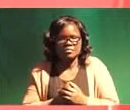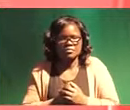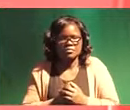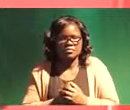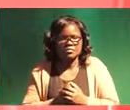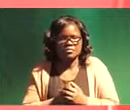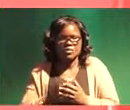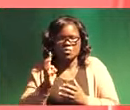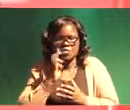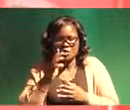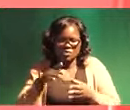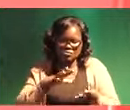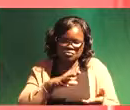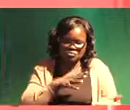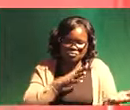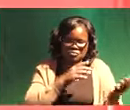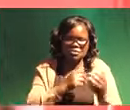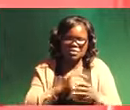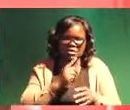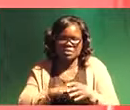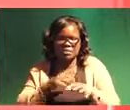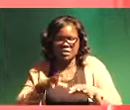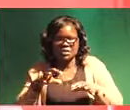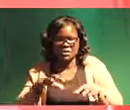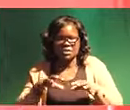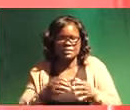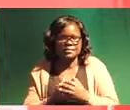Ama maji ya kiteremuka isipokuwa wakati iko mvua.